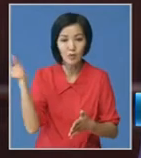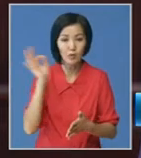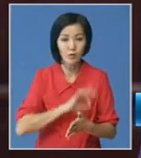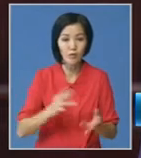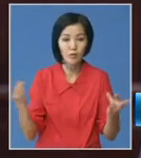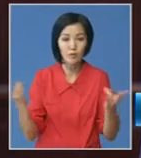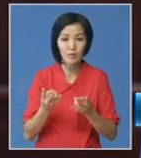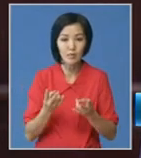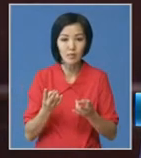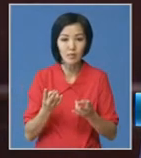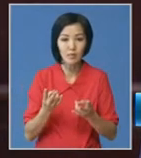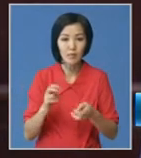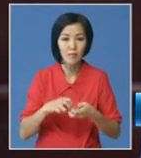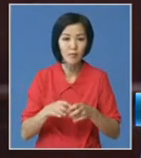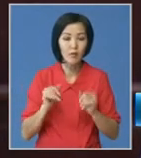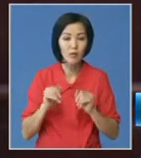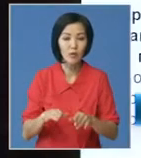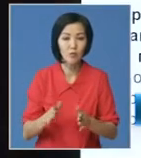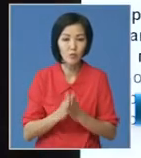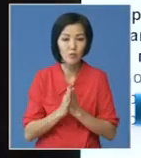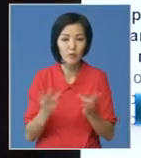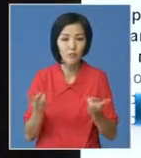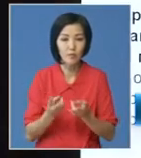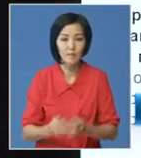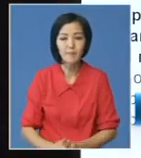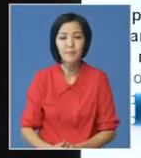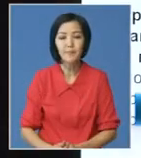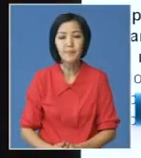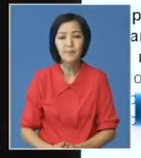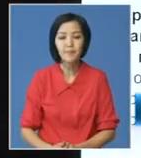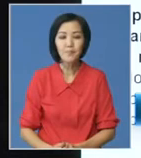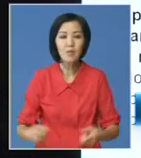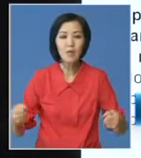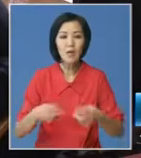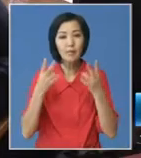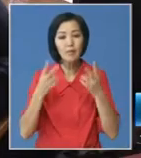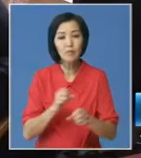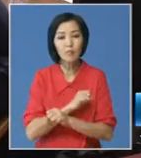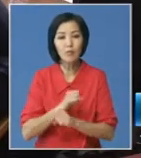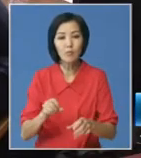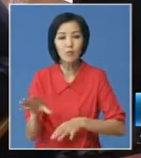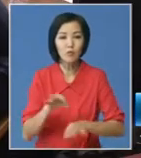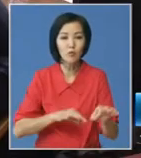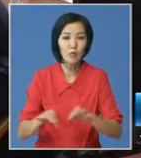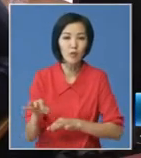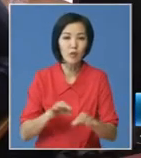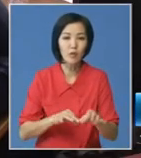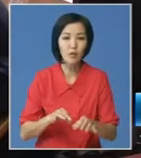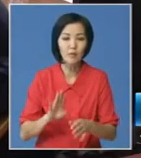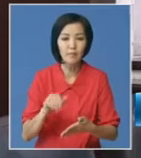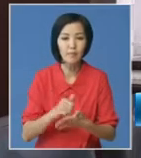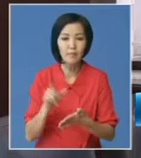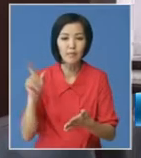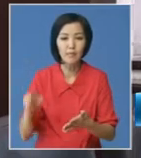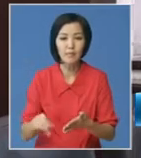нақты жобаларын ұсынсаңыздар деген өтініш бар. Жол көлігі оқиғасын болдырмауға арналған жобалардың бірін жобалау менеджерлігі кеңесінің президенті